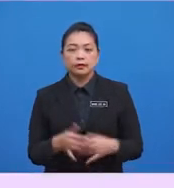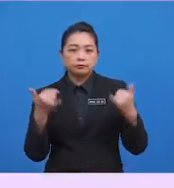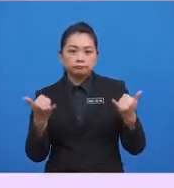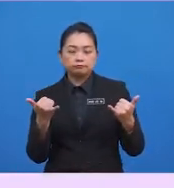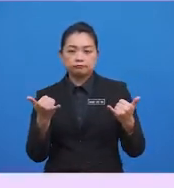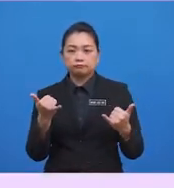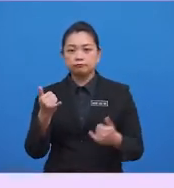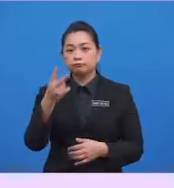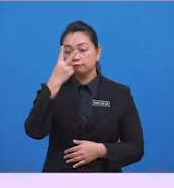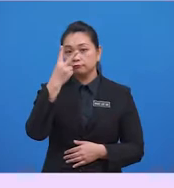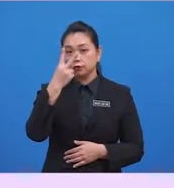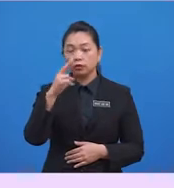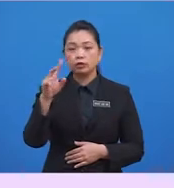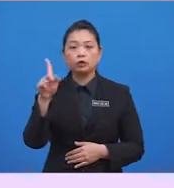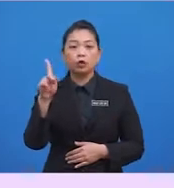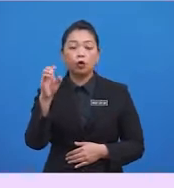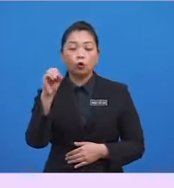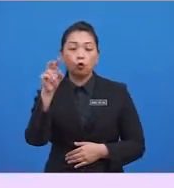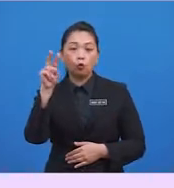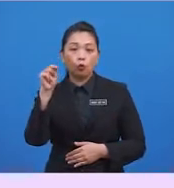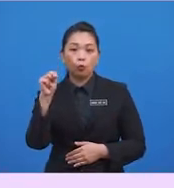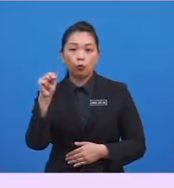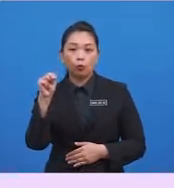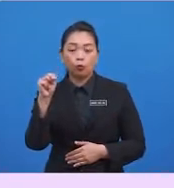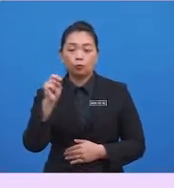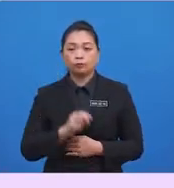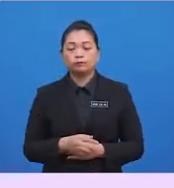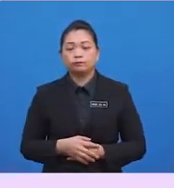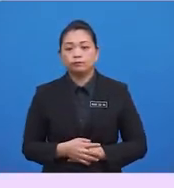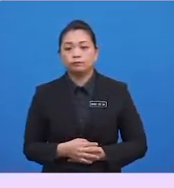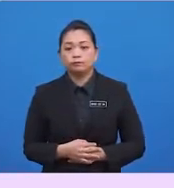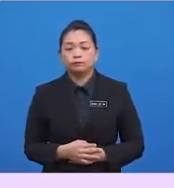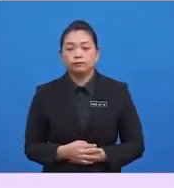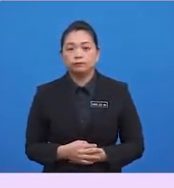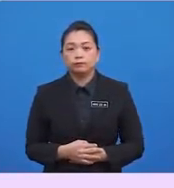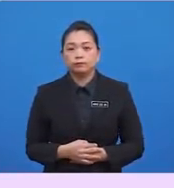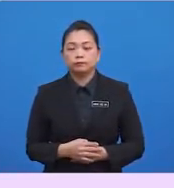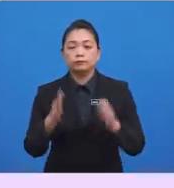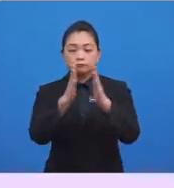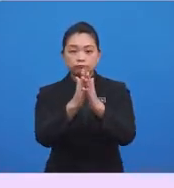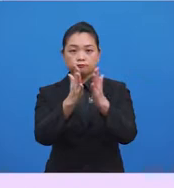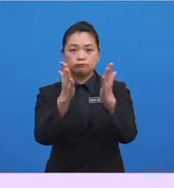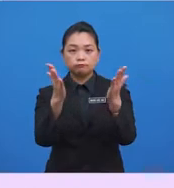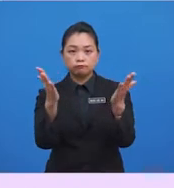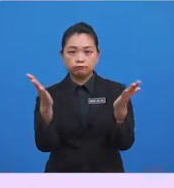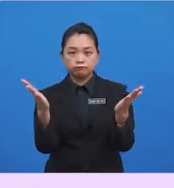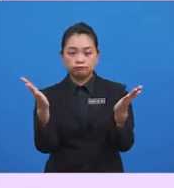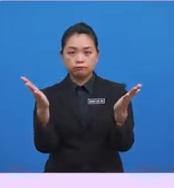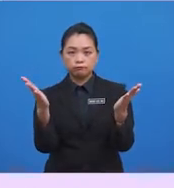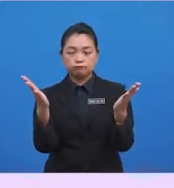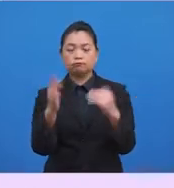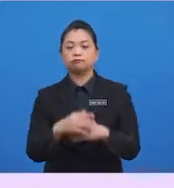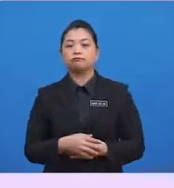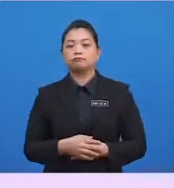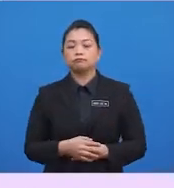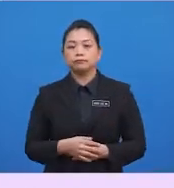Mari murid-murid semua, kita lihat bentangan yang lain pula. Ini ialah bentangan bagi sebuah kon.